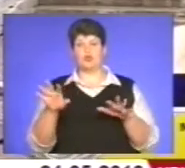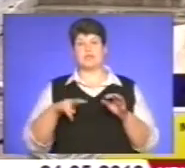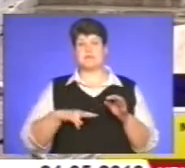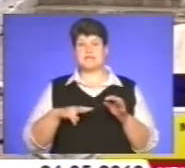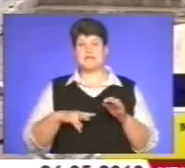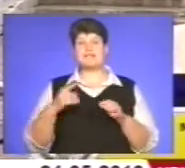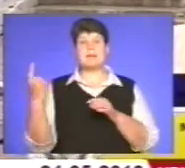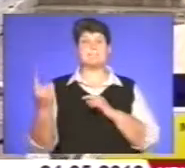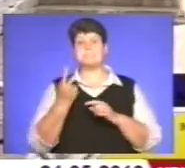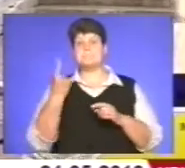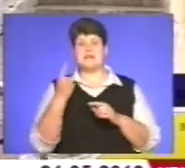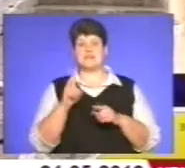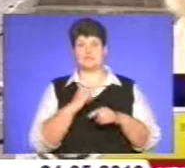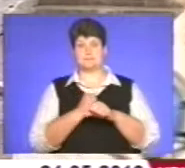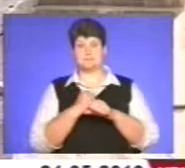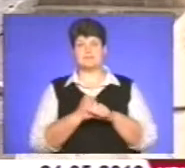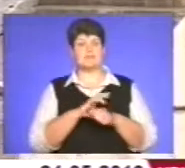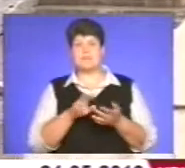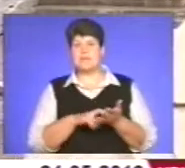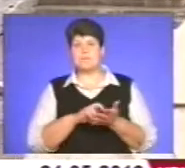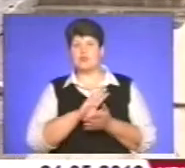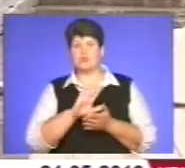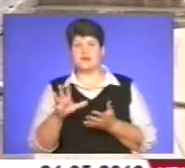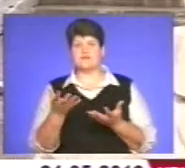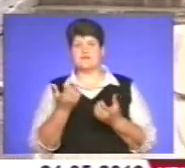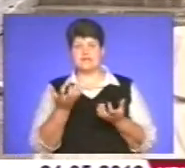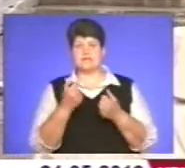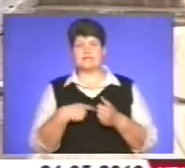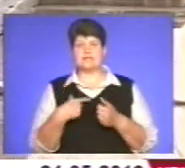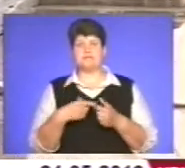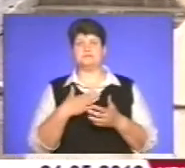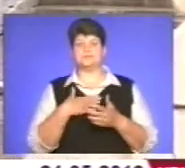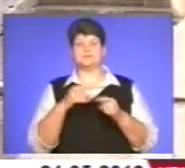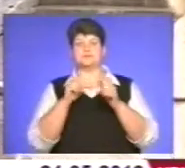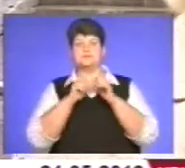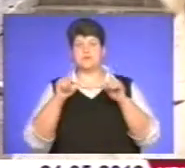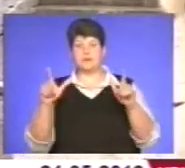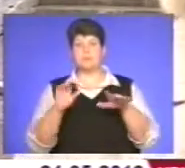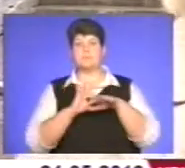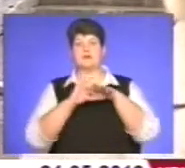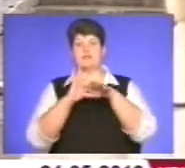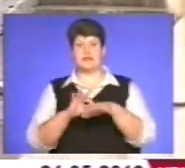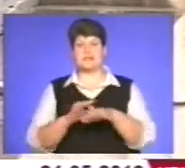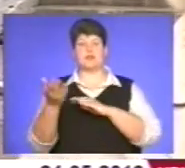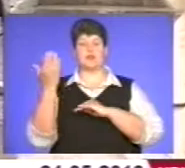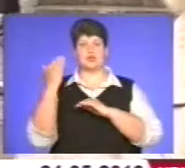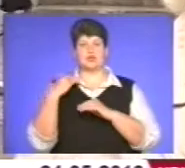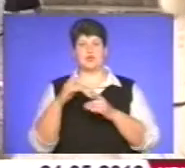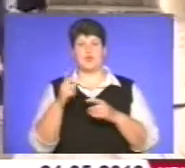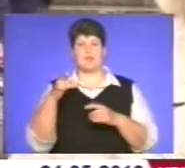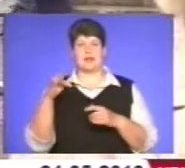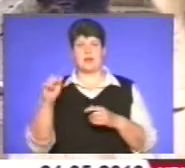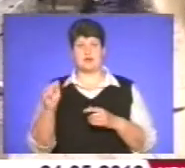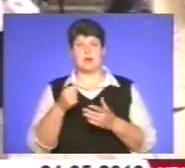і перше, що він взяв, не побоявся взяти на себе, це в нашу школу привезти тодішнього губернатора